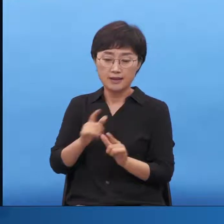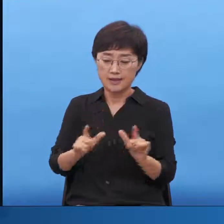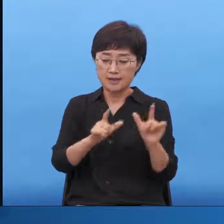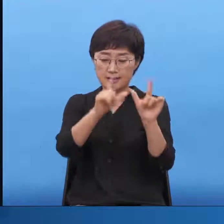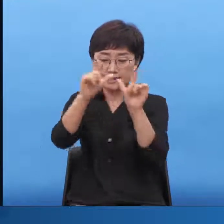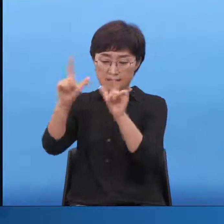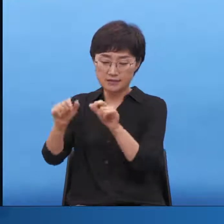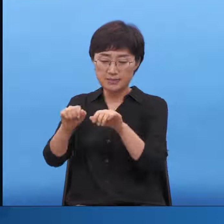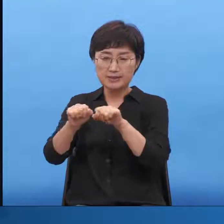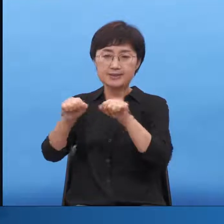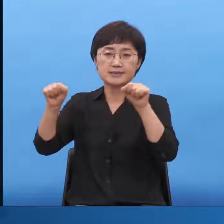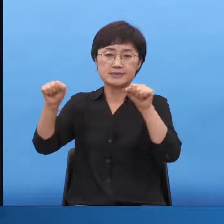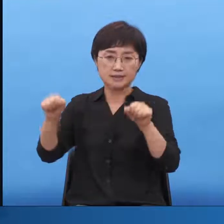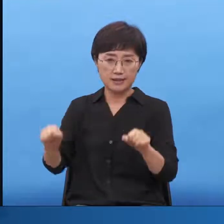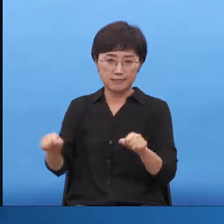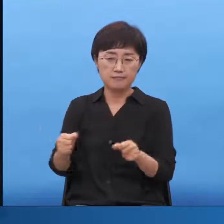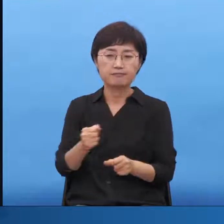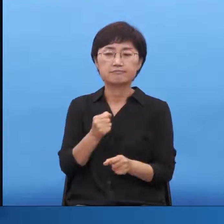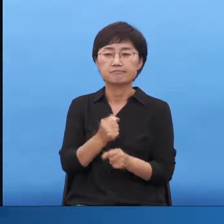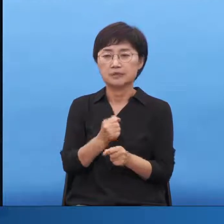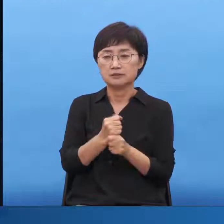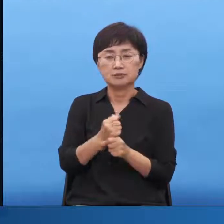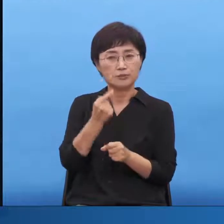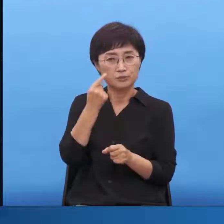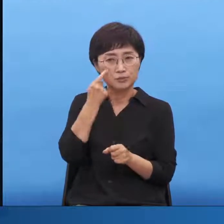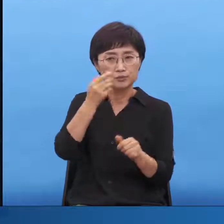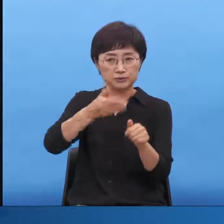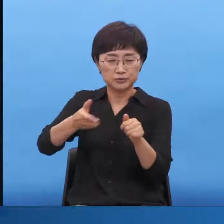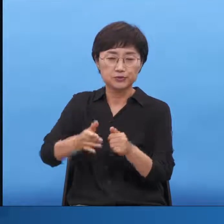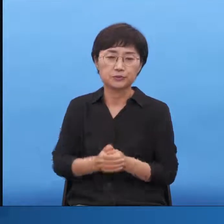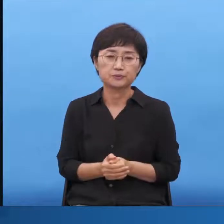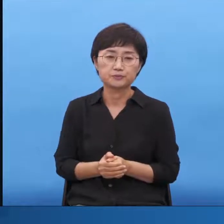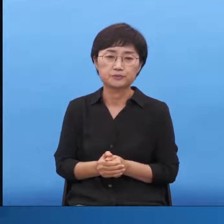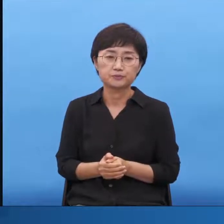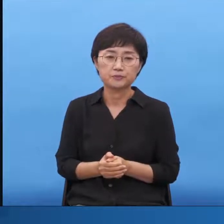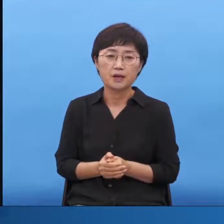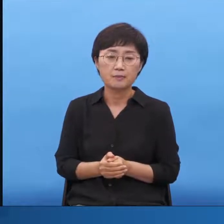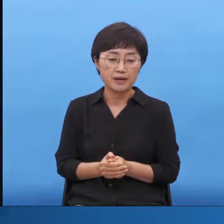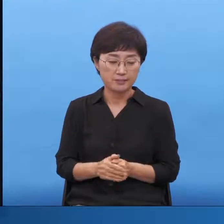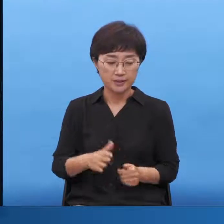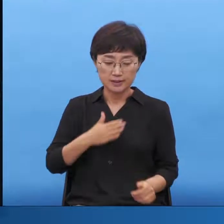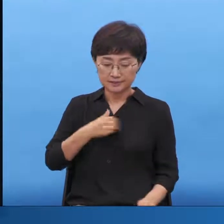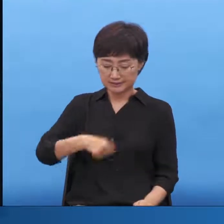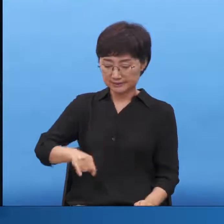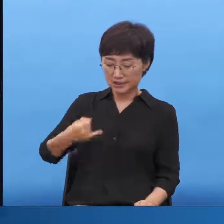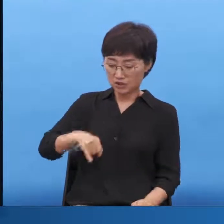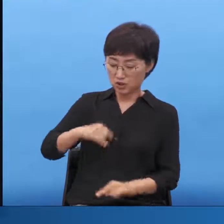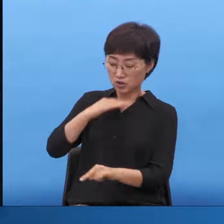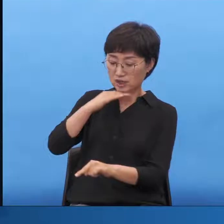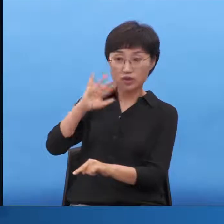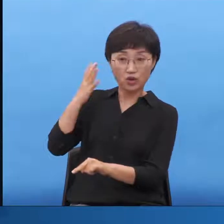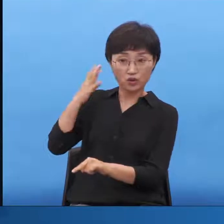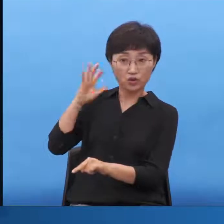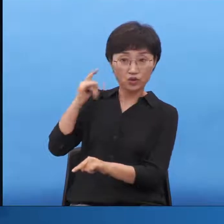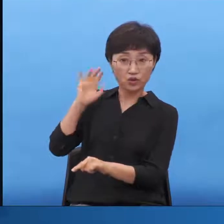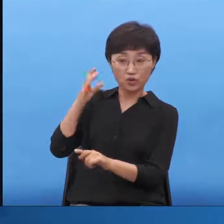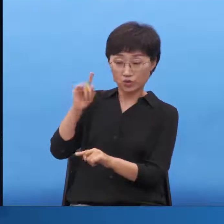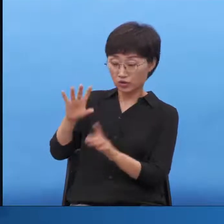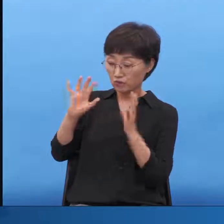삶의 시스템에다. 建立起生活的体系。 자, 우리 어린아이를 데리는 부모님들은 이거를